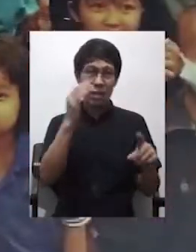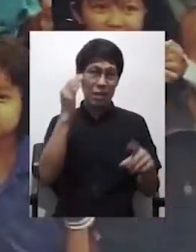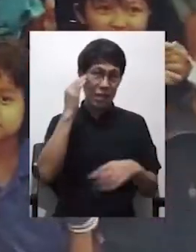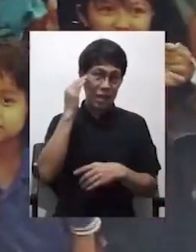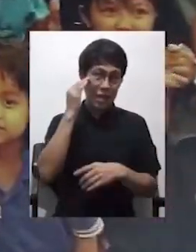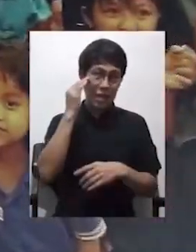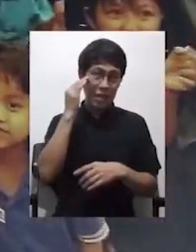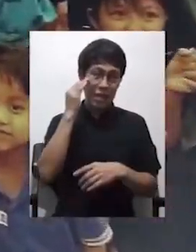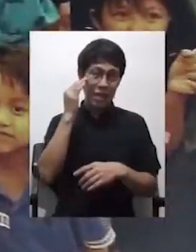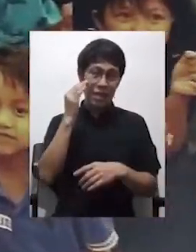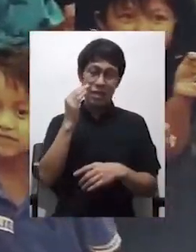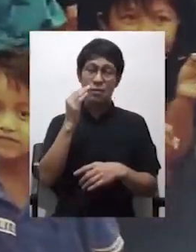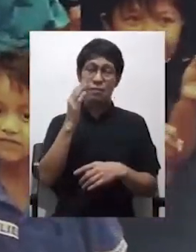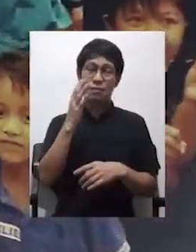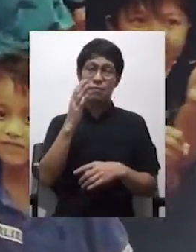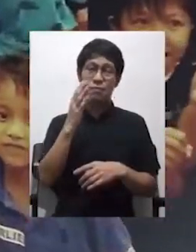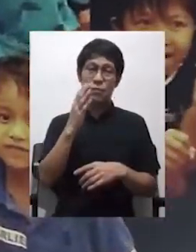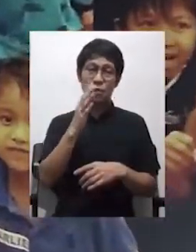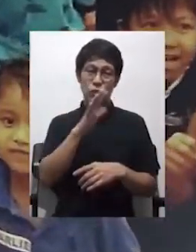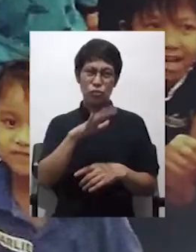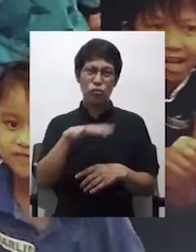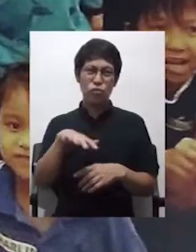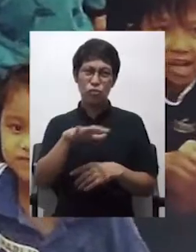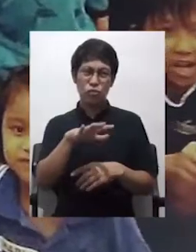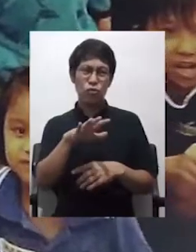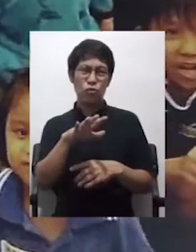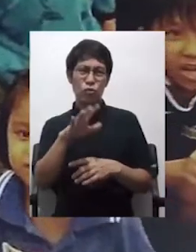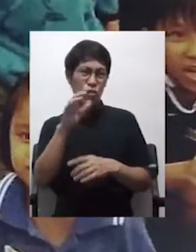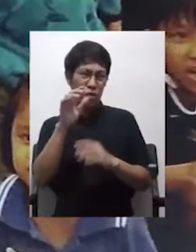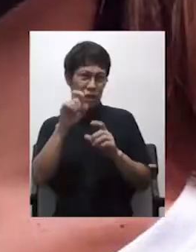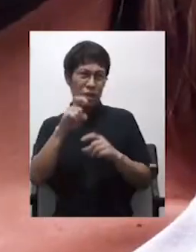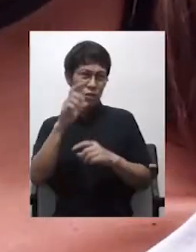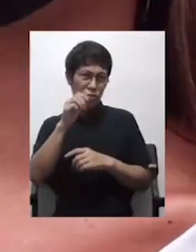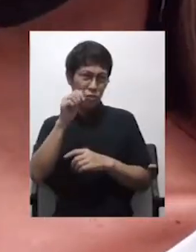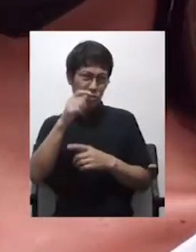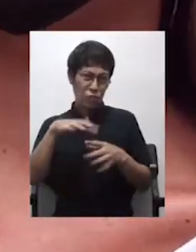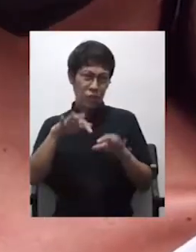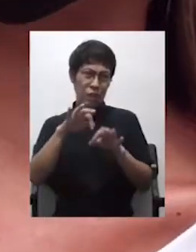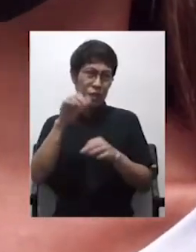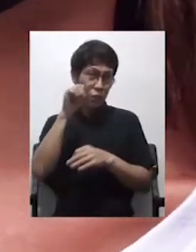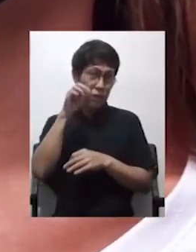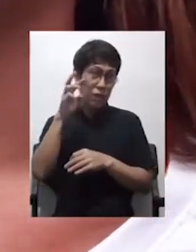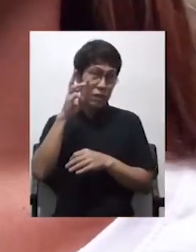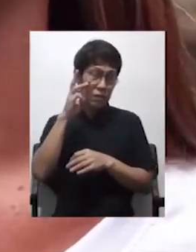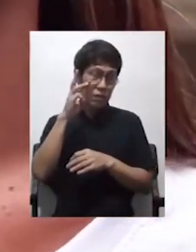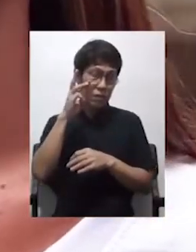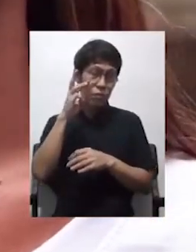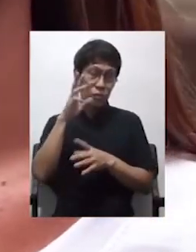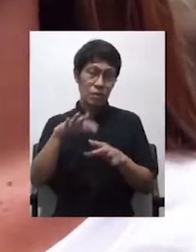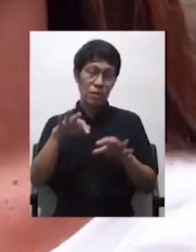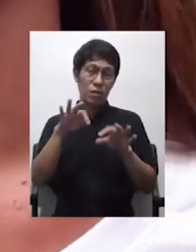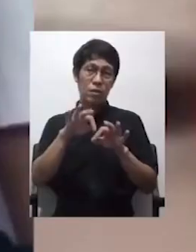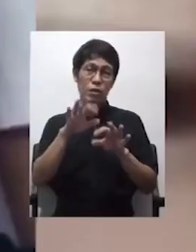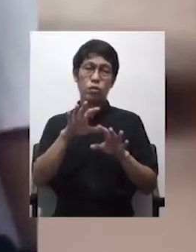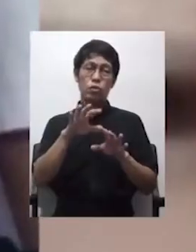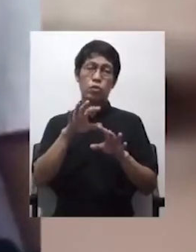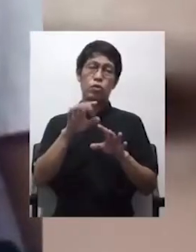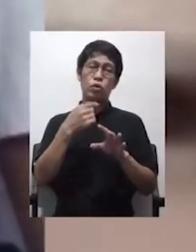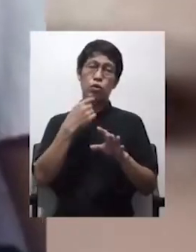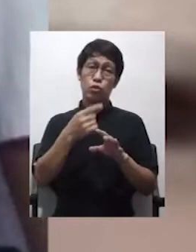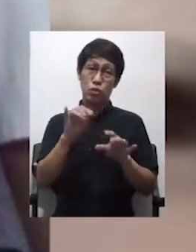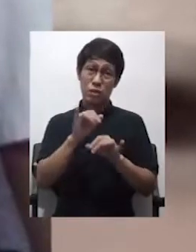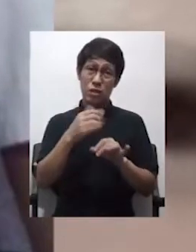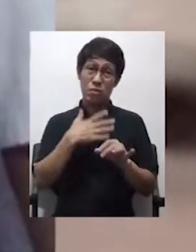sila merong ganong klaseng problema at merong pag-asang gumaling. Lalo na nagpapalakas din ang loob sa akin yung mama ko kasi yung mama